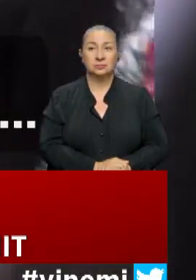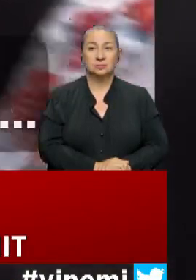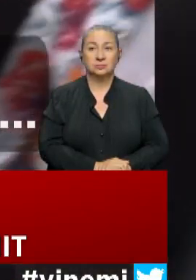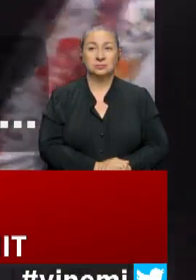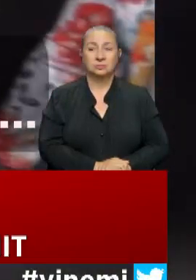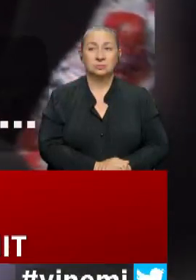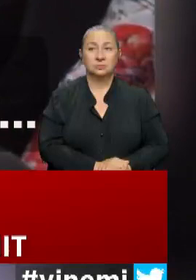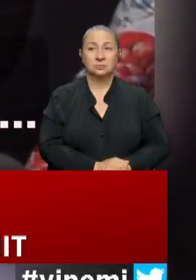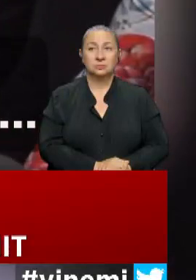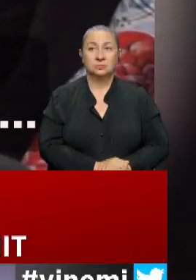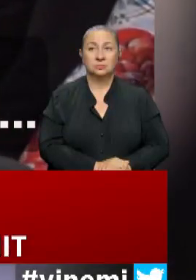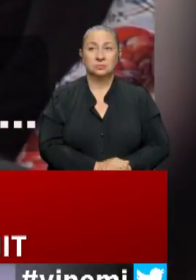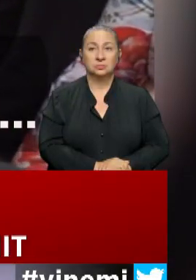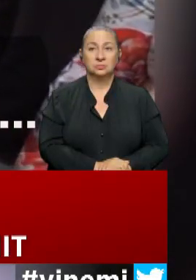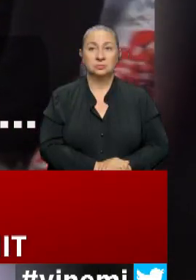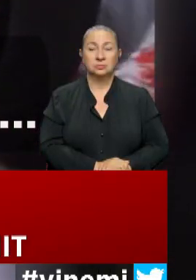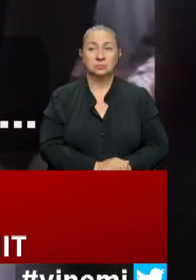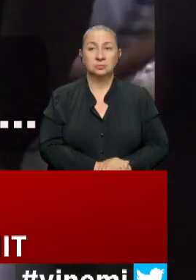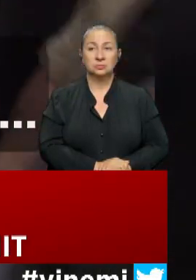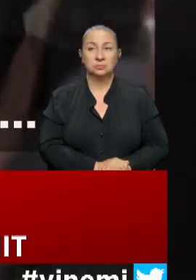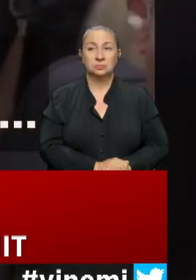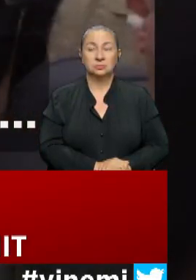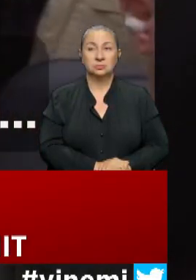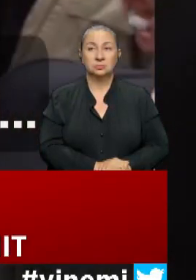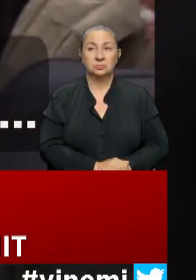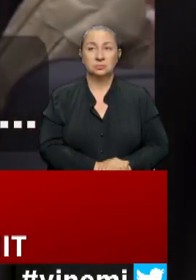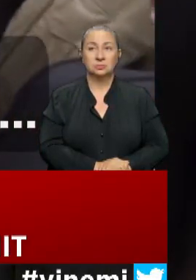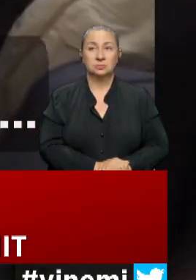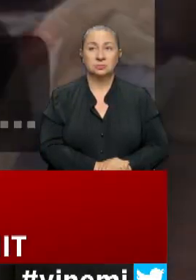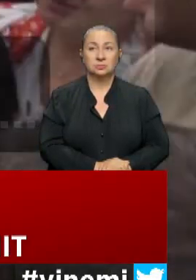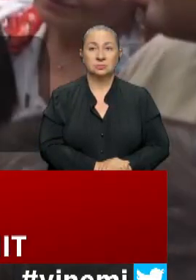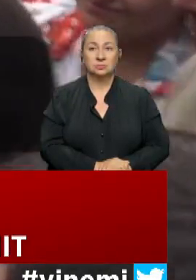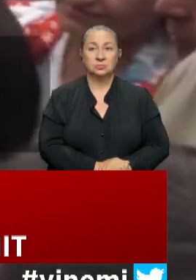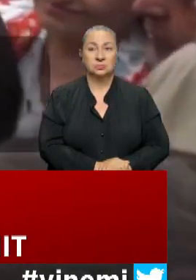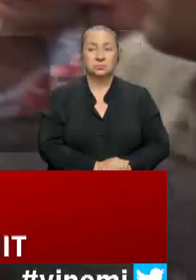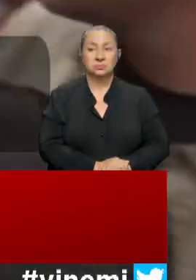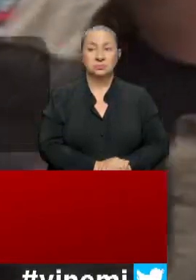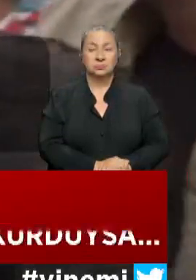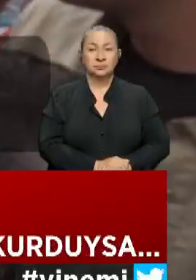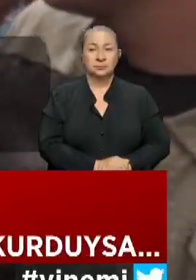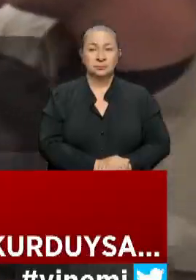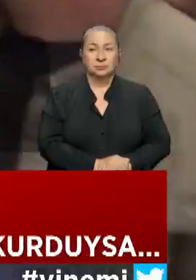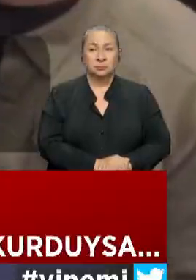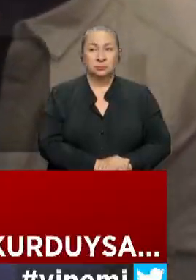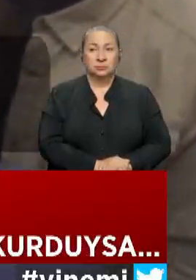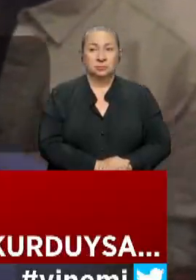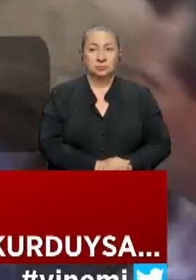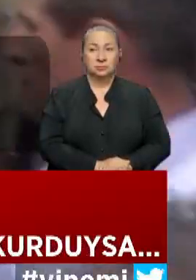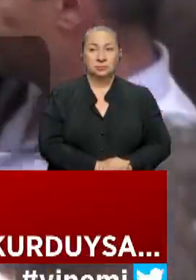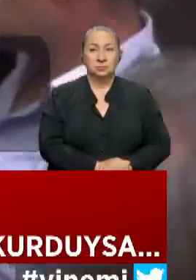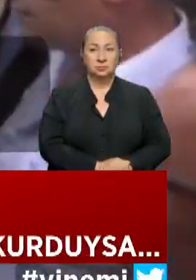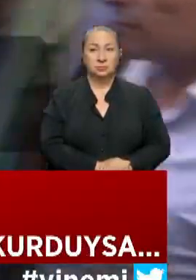Ben dinliyorum. PKK'ya yandaş çıkıyorsan Türkiye'nin kanı ne mene sen nasıl? Bir şey söyle. Kim PKK'ya yandaş çıkıyorsa